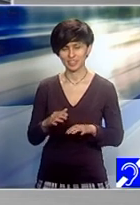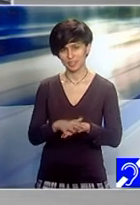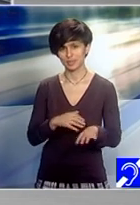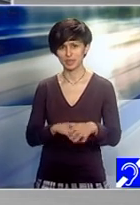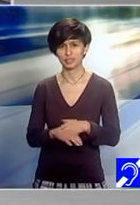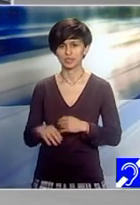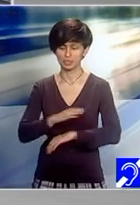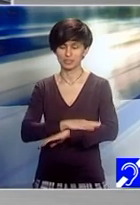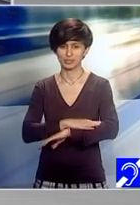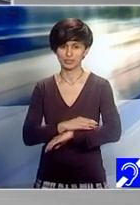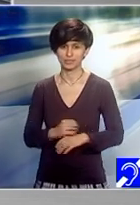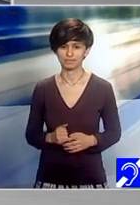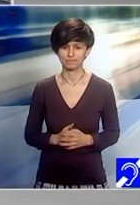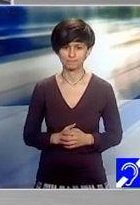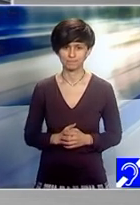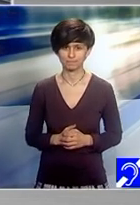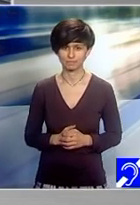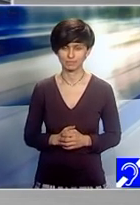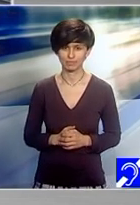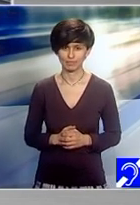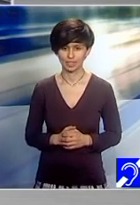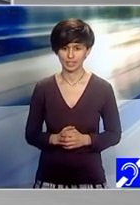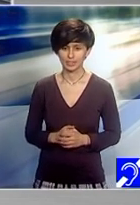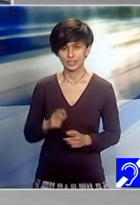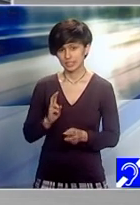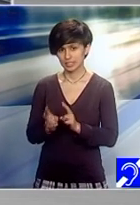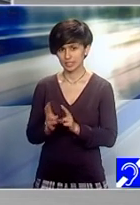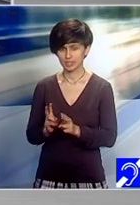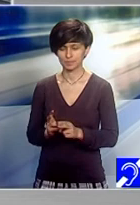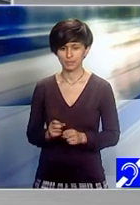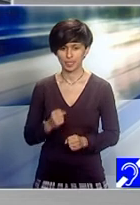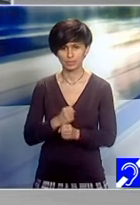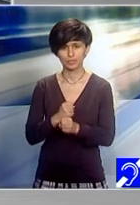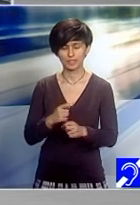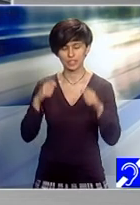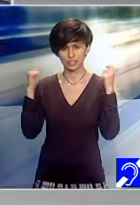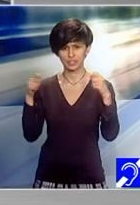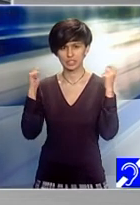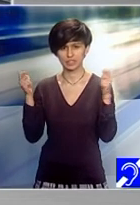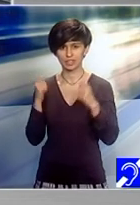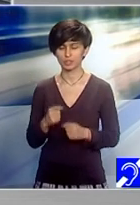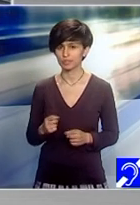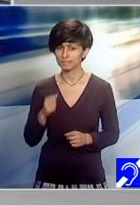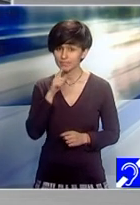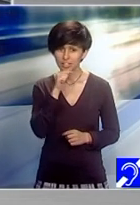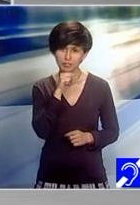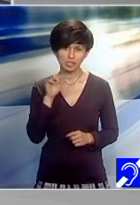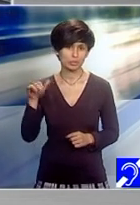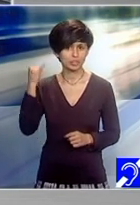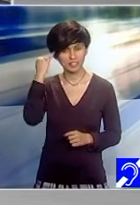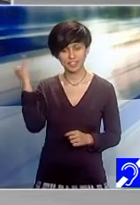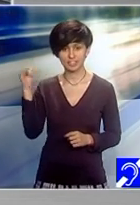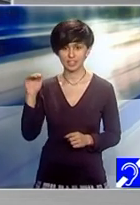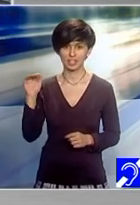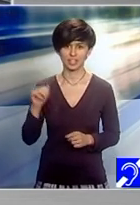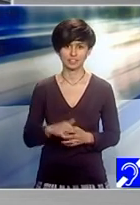bun început. Bun. Deci, cum se desfășoară festivalul? De când? De unde ideea? Atâtea întrebări?